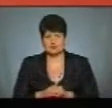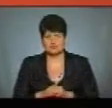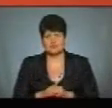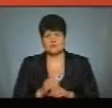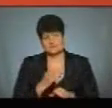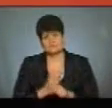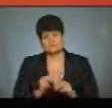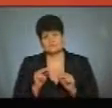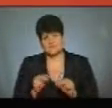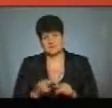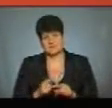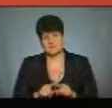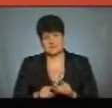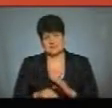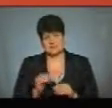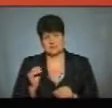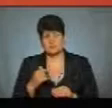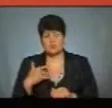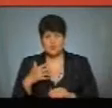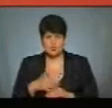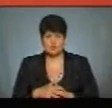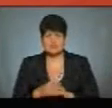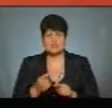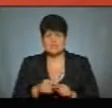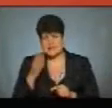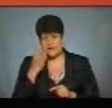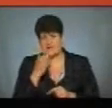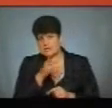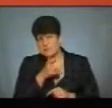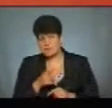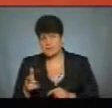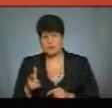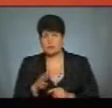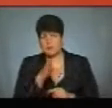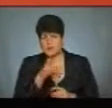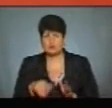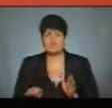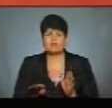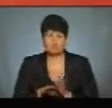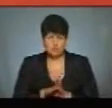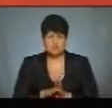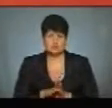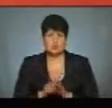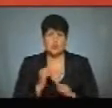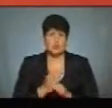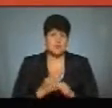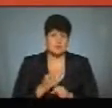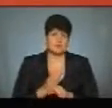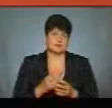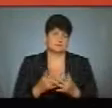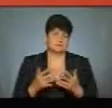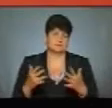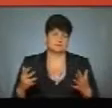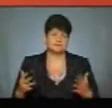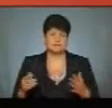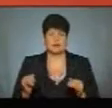самим легітимізують ці вибори. Так? Тобто, хоча ми розуміємо, що це літній період, так, це період відпусток, період робіт і так